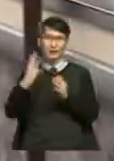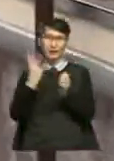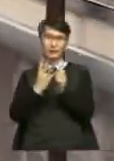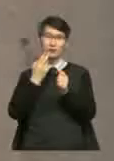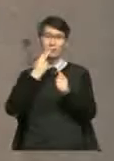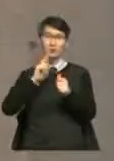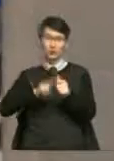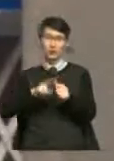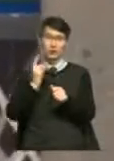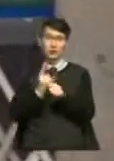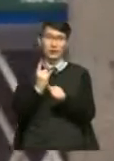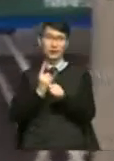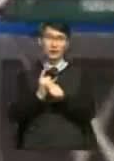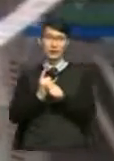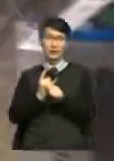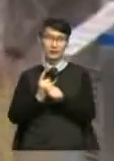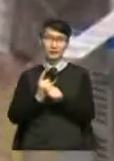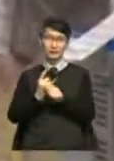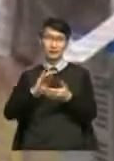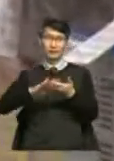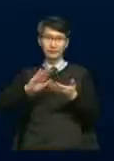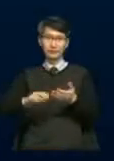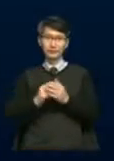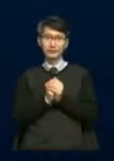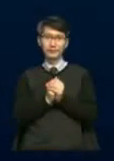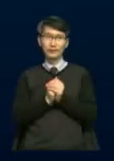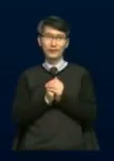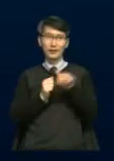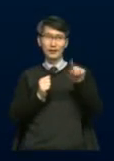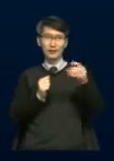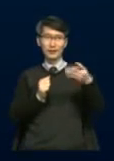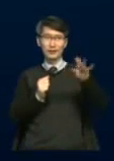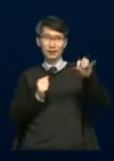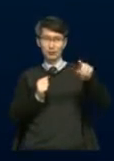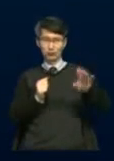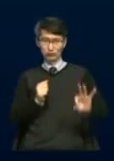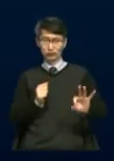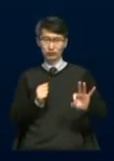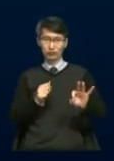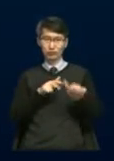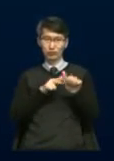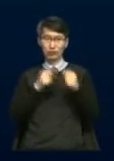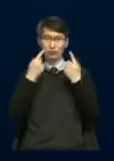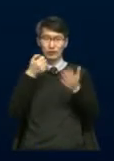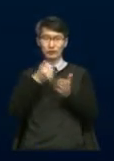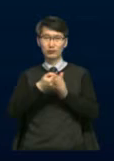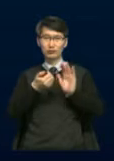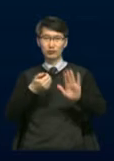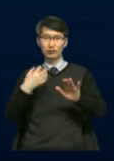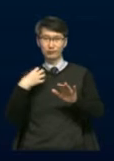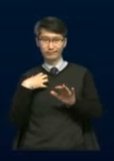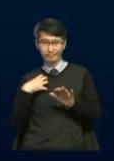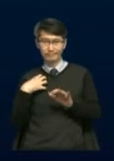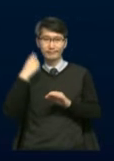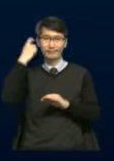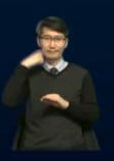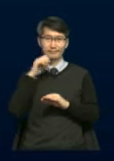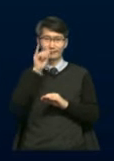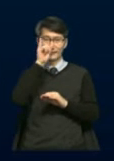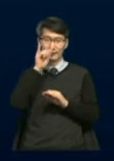4선에 도전하는 중진급 의원 출신입니다. 강태웅 예비후보는 후보 확정 후 무거운 책임감을